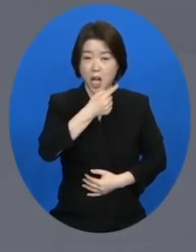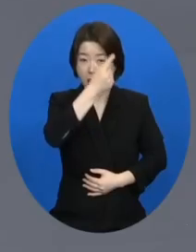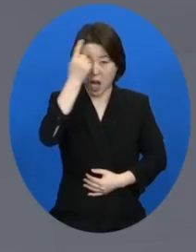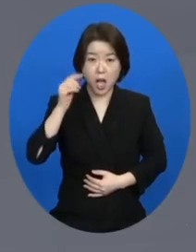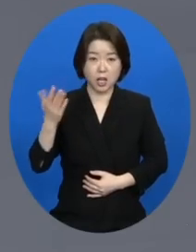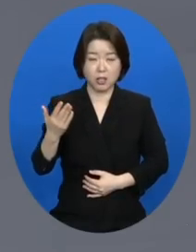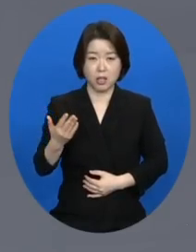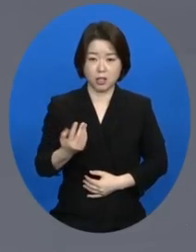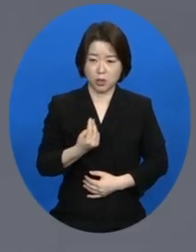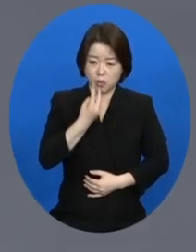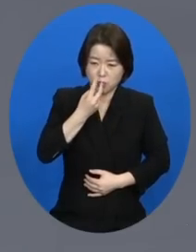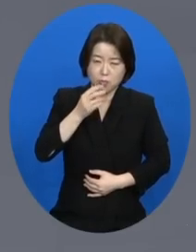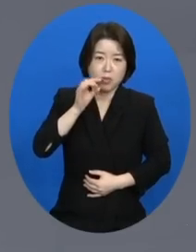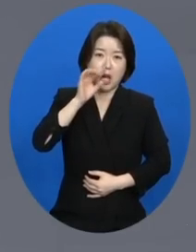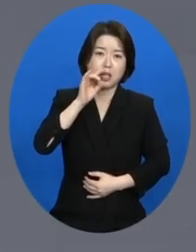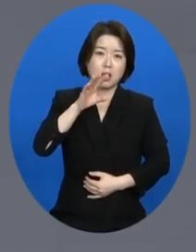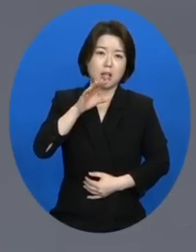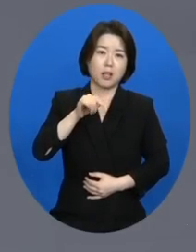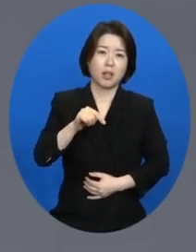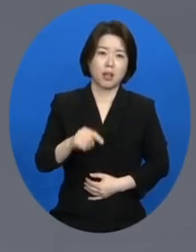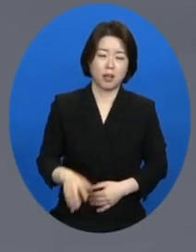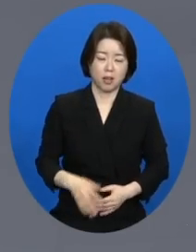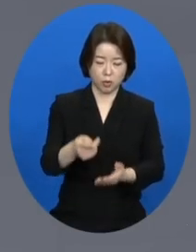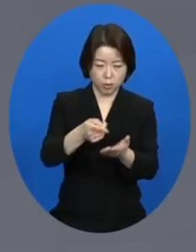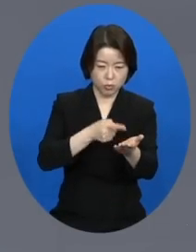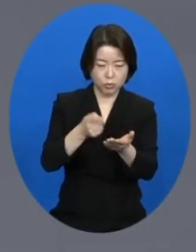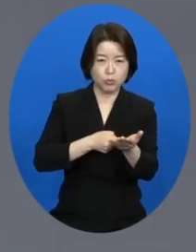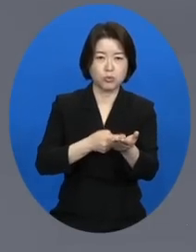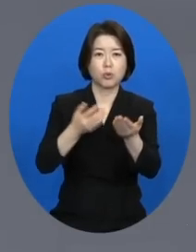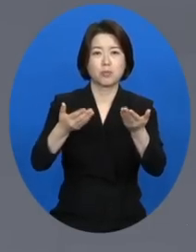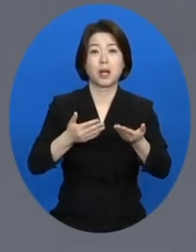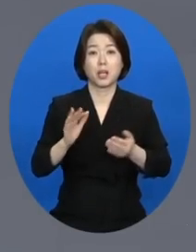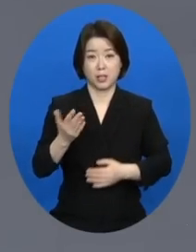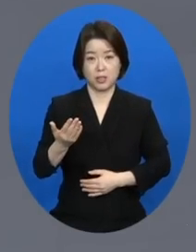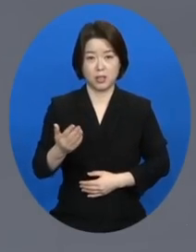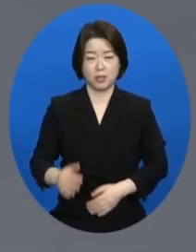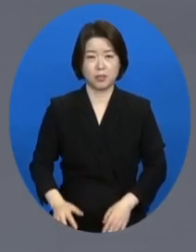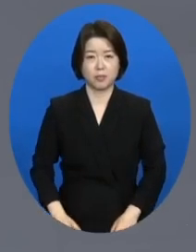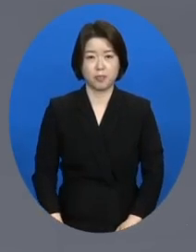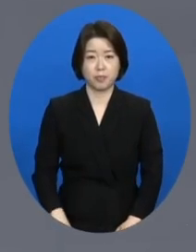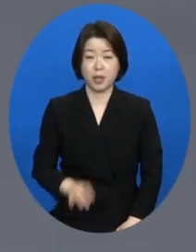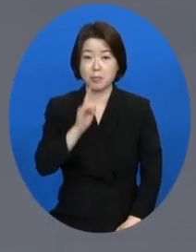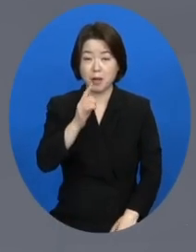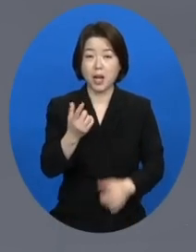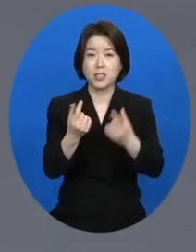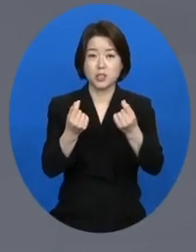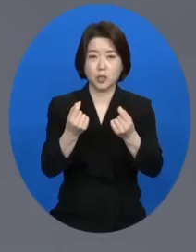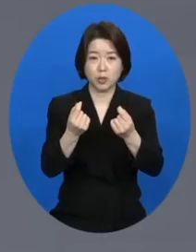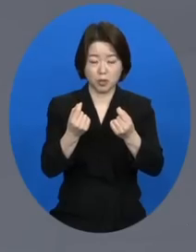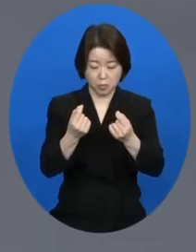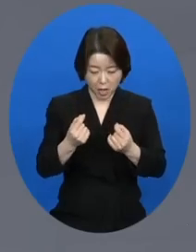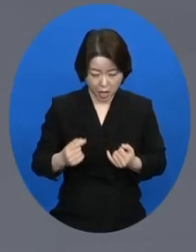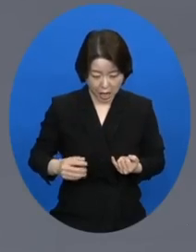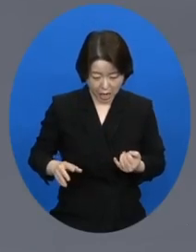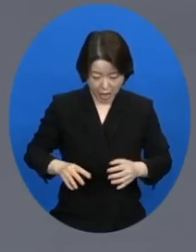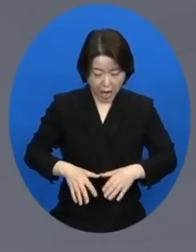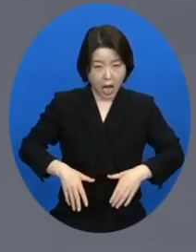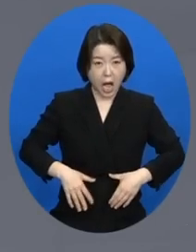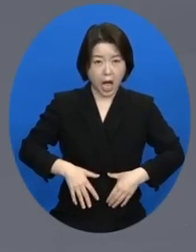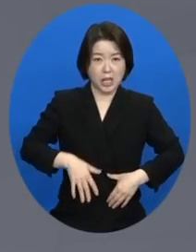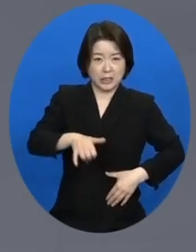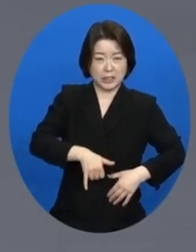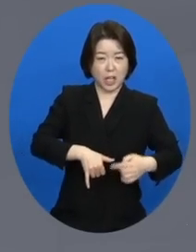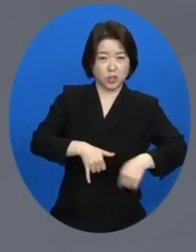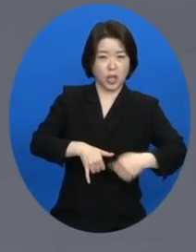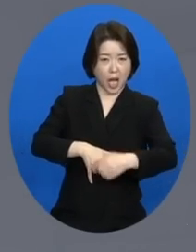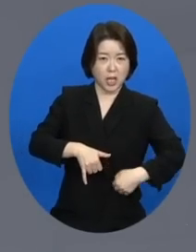그다음에 숨을 못 쉬게 되면서 이제 수술을 받게 됐습니다. 말씀드린 대로 이미 태반이 안에서 썩고 있었기 때문에 같이